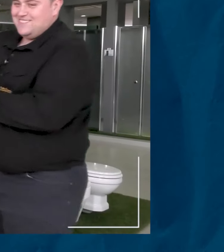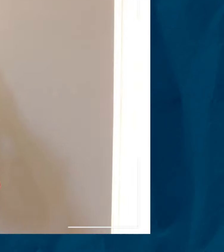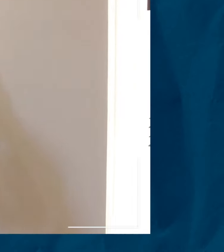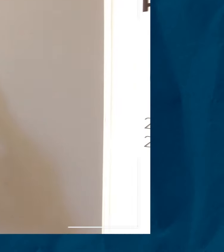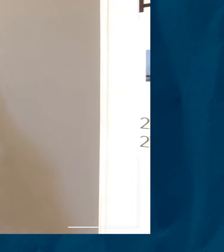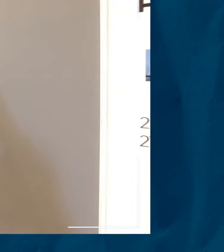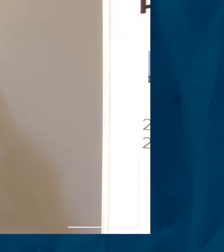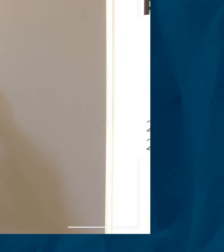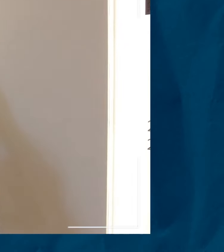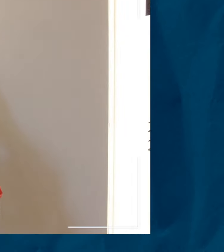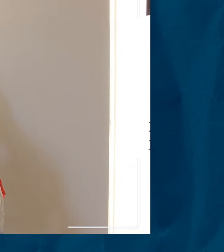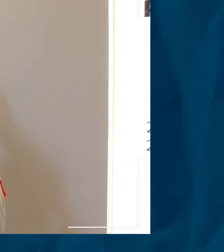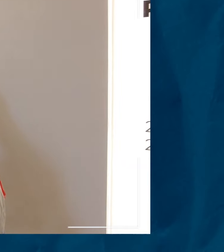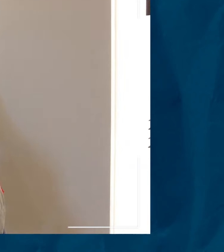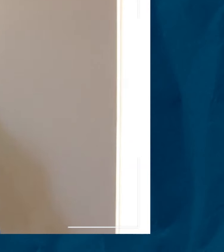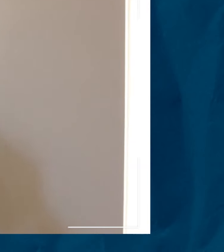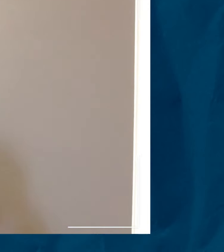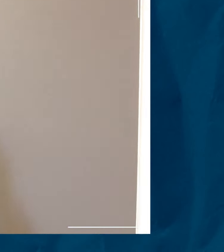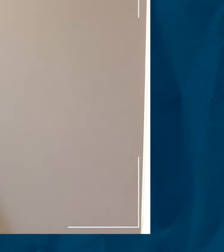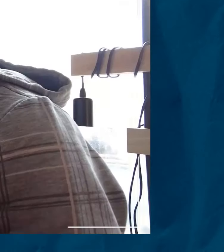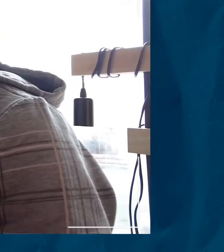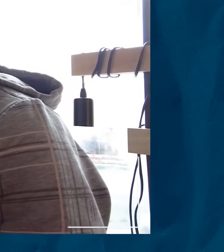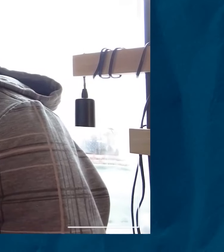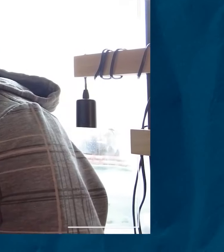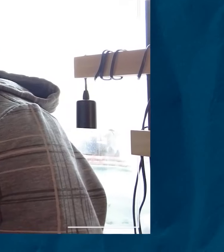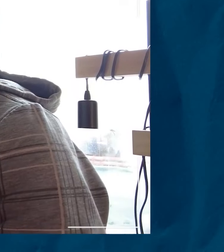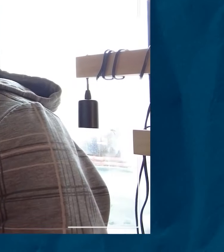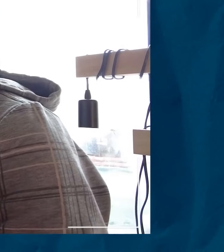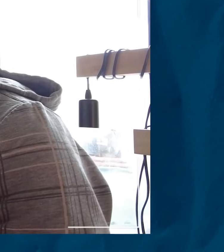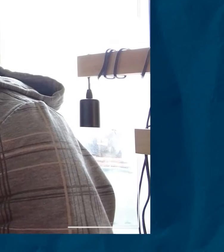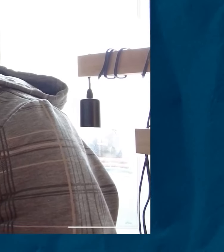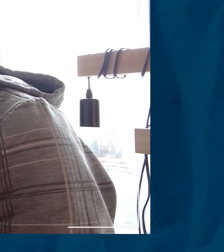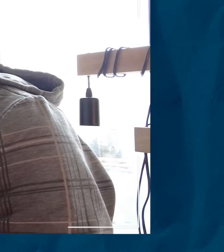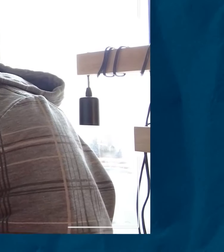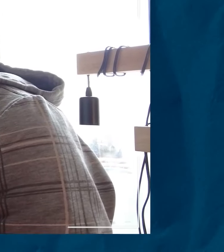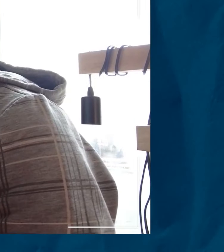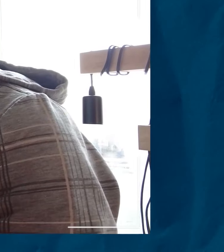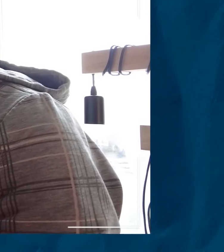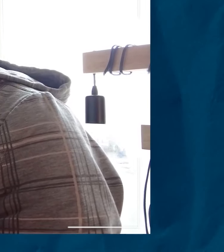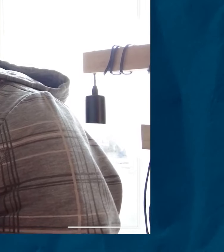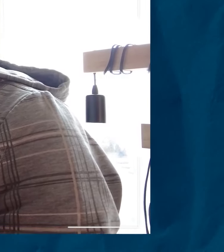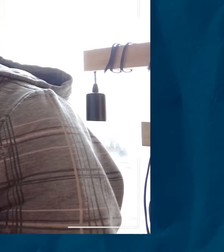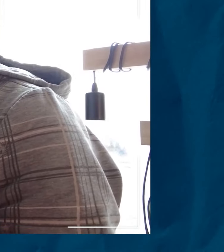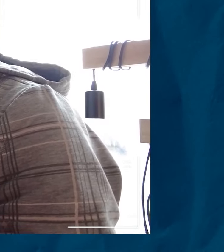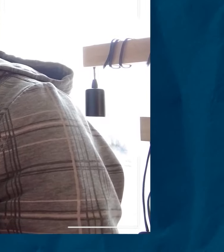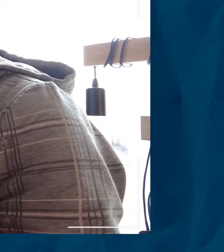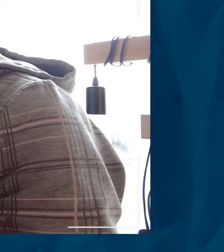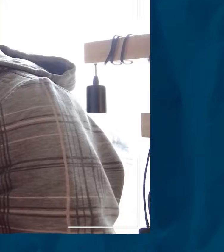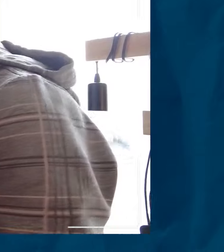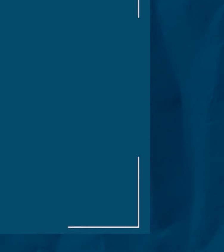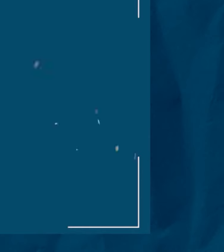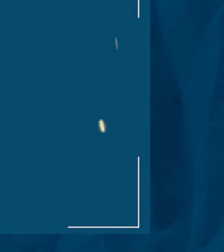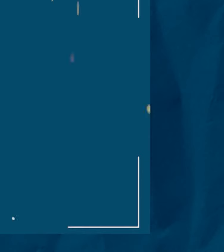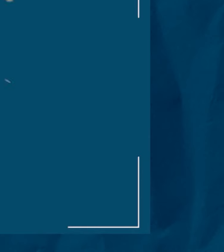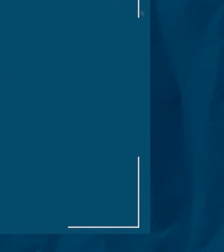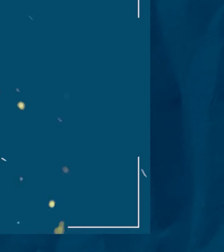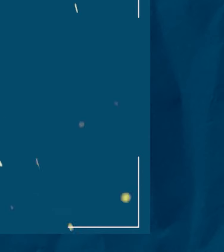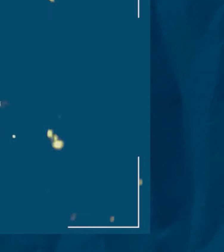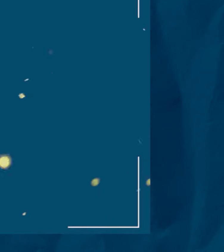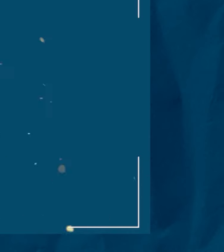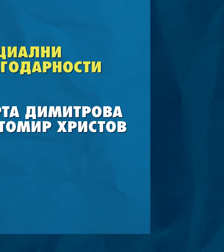кажа. Гледе, место само да го... Поздрави, хипо, и следващия път с една бутилка руска водка да дойде.